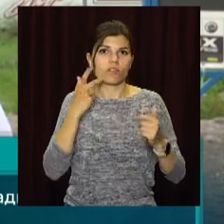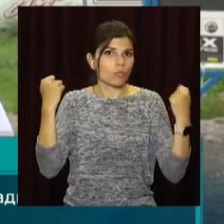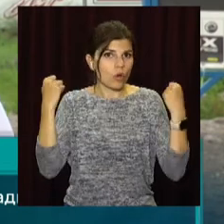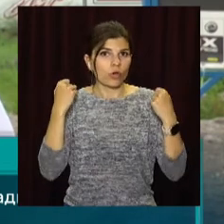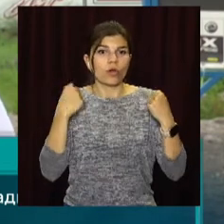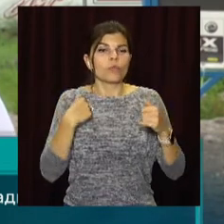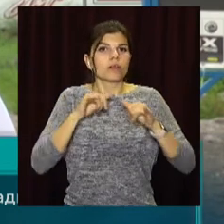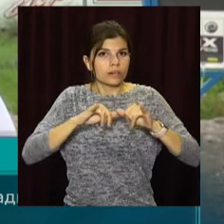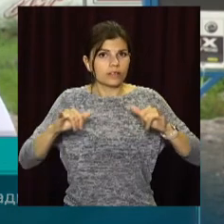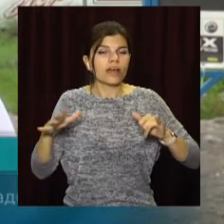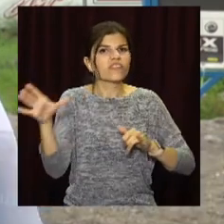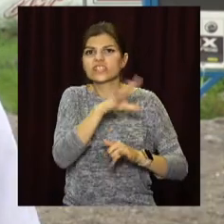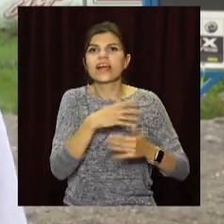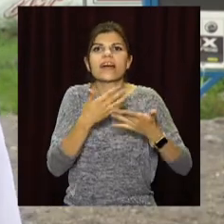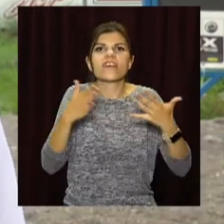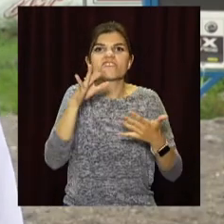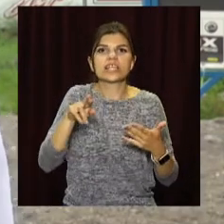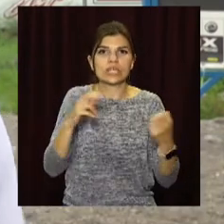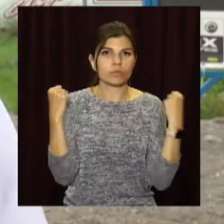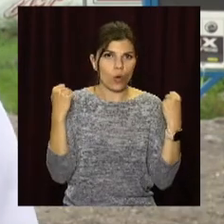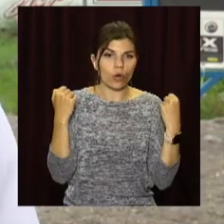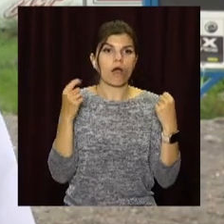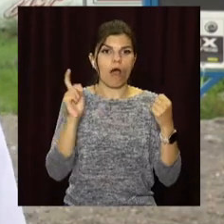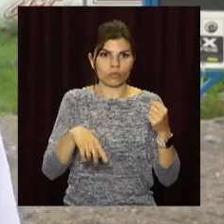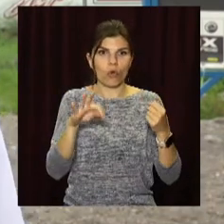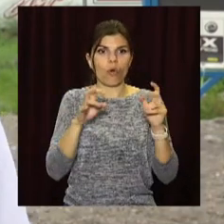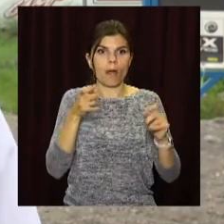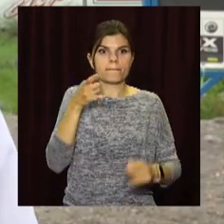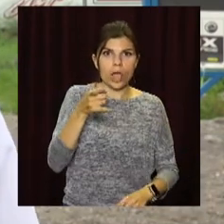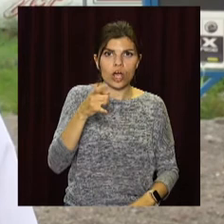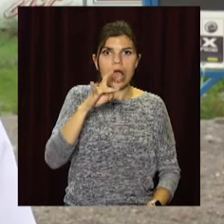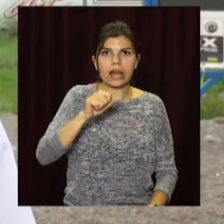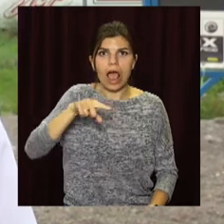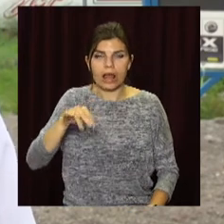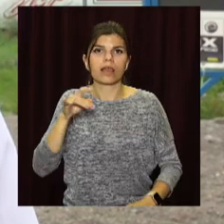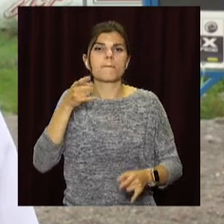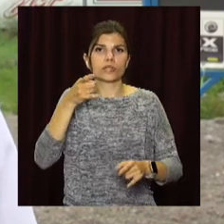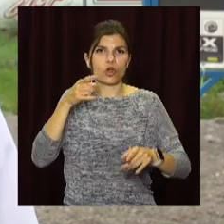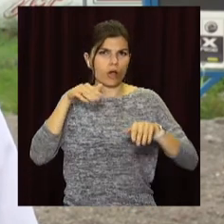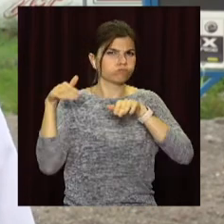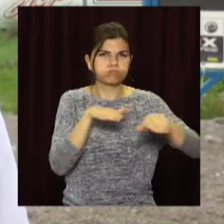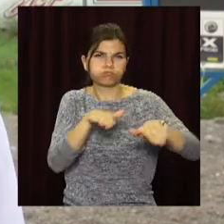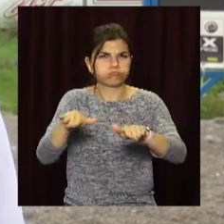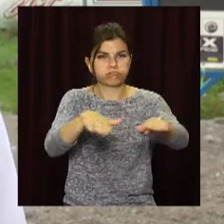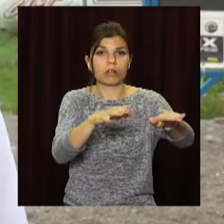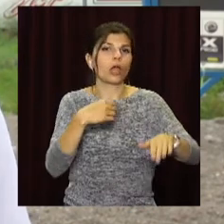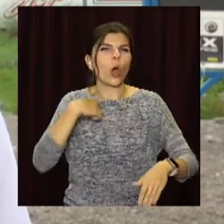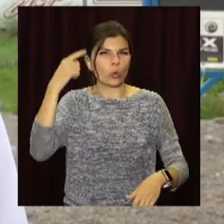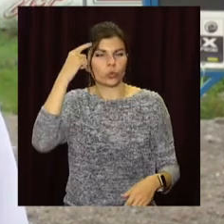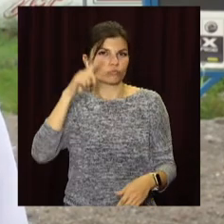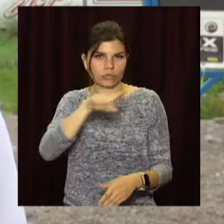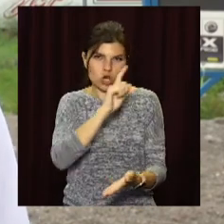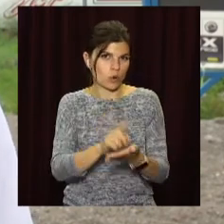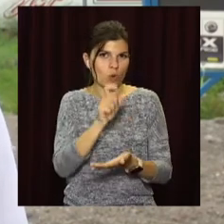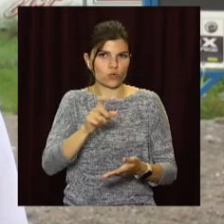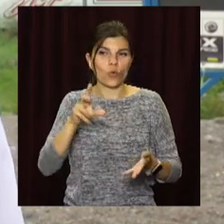що ми розвиваємо всі види спорту, а тим більше такий вид спорту, як автораллі, автогонки. І я думаю, що їм